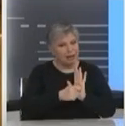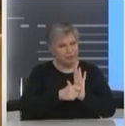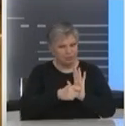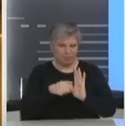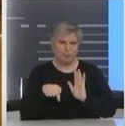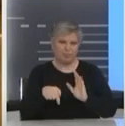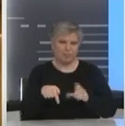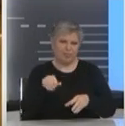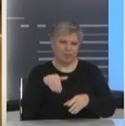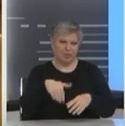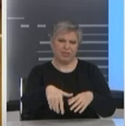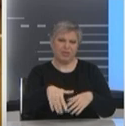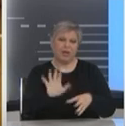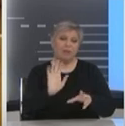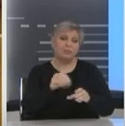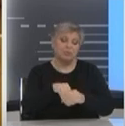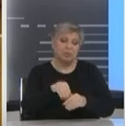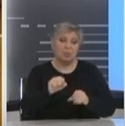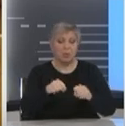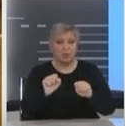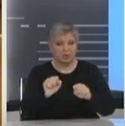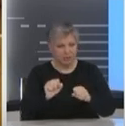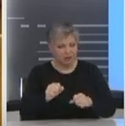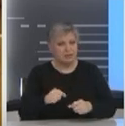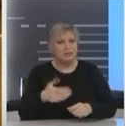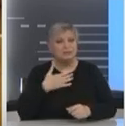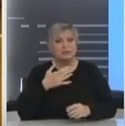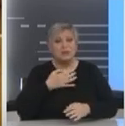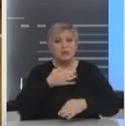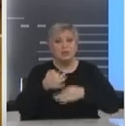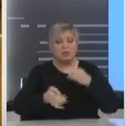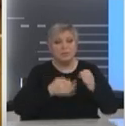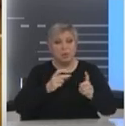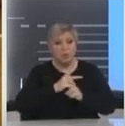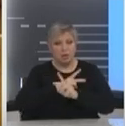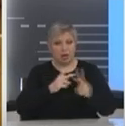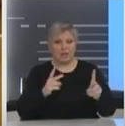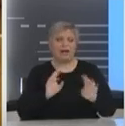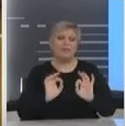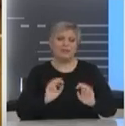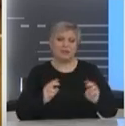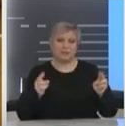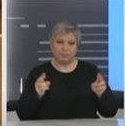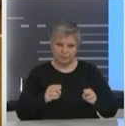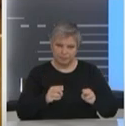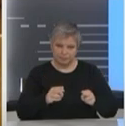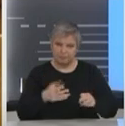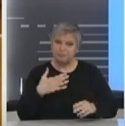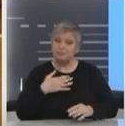σε αυτό το θέμα, επιτρέψτε μου να αναφερθώ σύντομα σε ένα μικρό